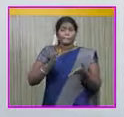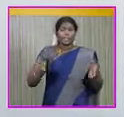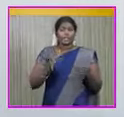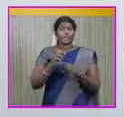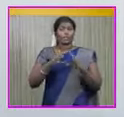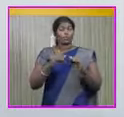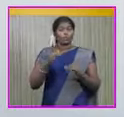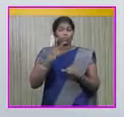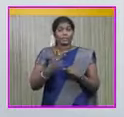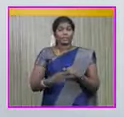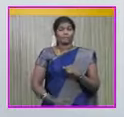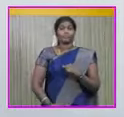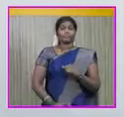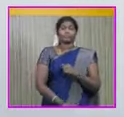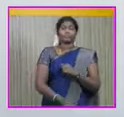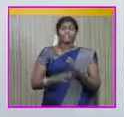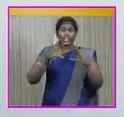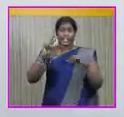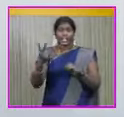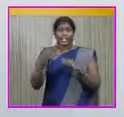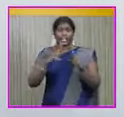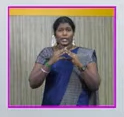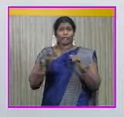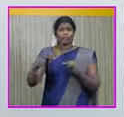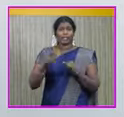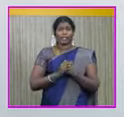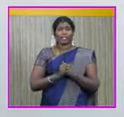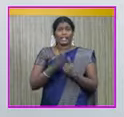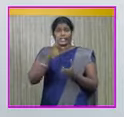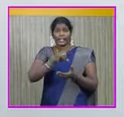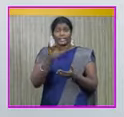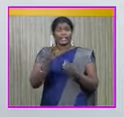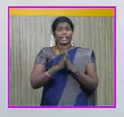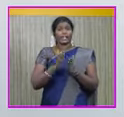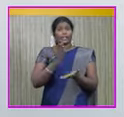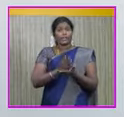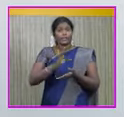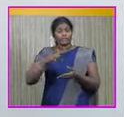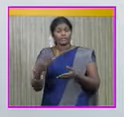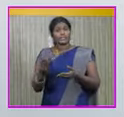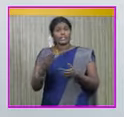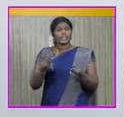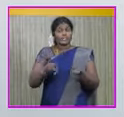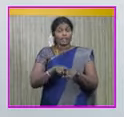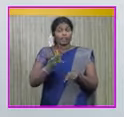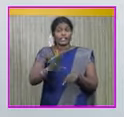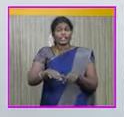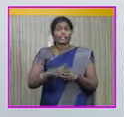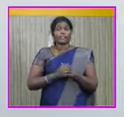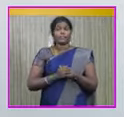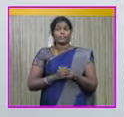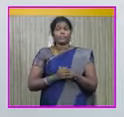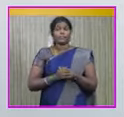அப்படின்ற பண்பு. அதாவது ரெண்டு முக்கோணங்களில் ரெண்டு பக்கங்கள் வடிவொத்தவையாகவும் சம விகிதத்திலும்